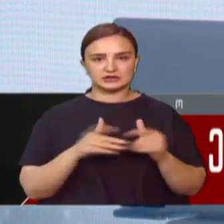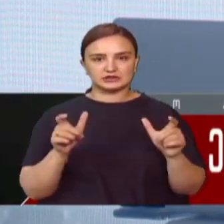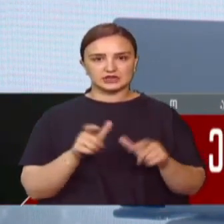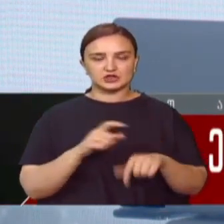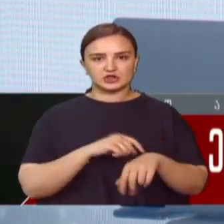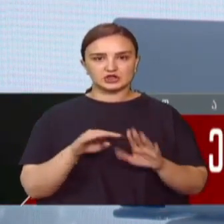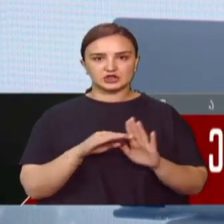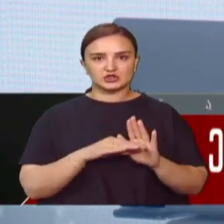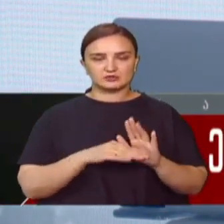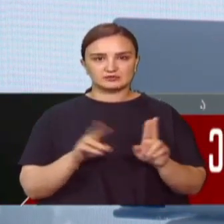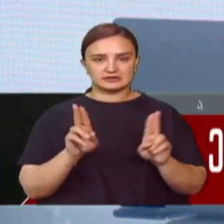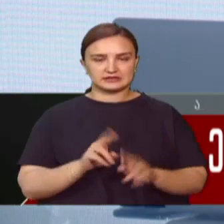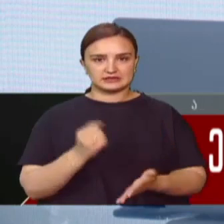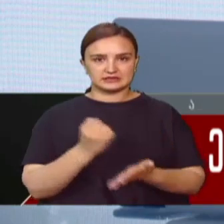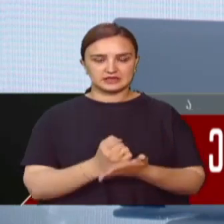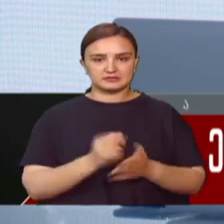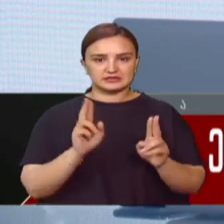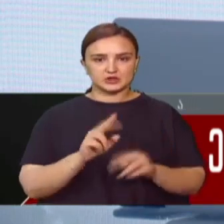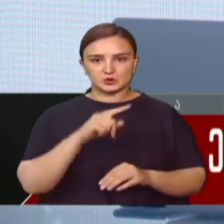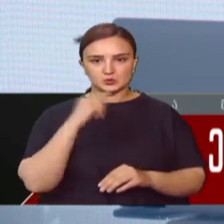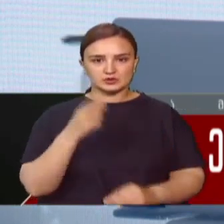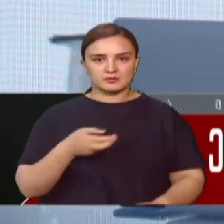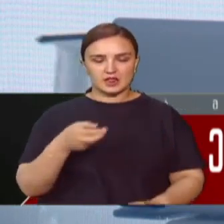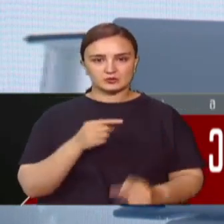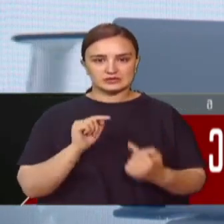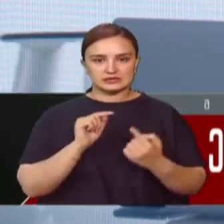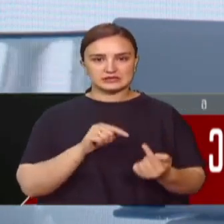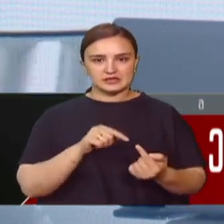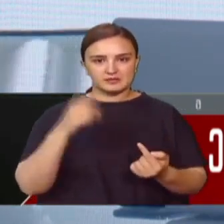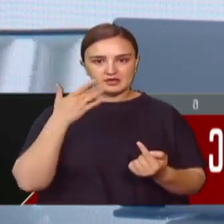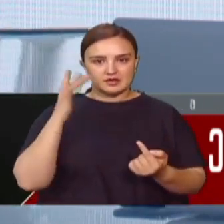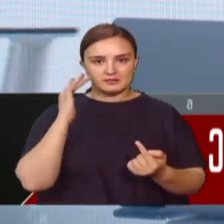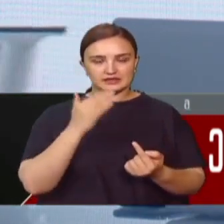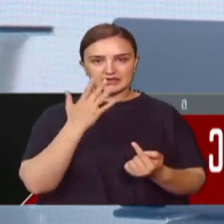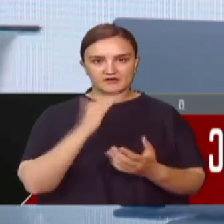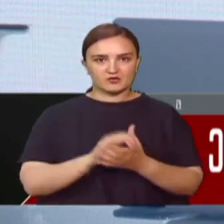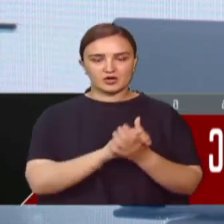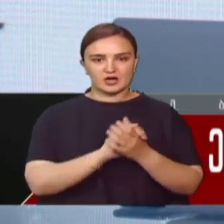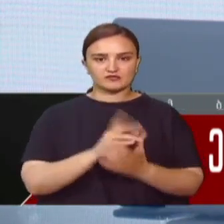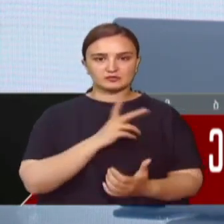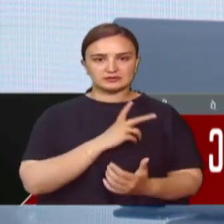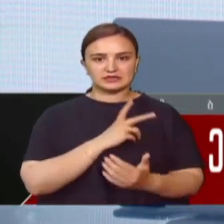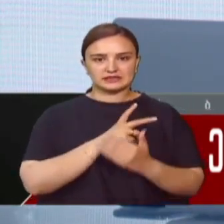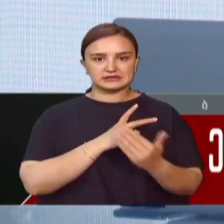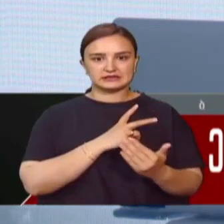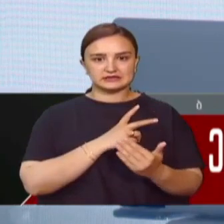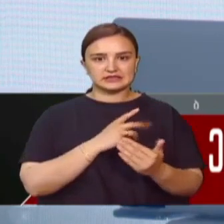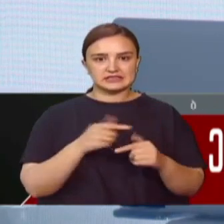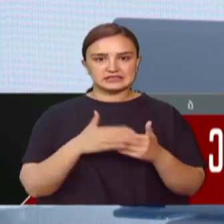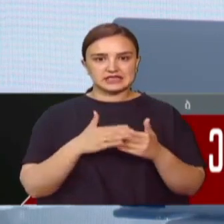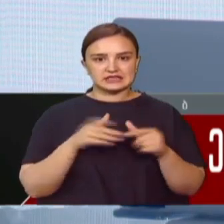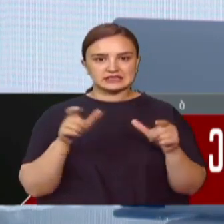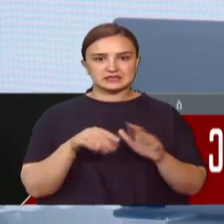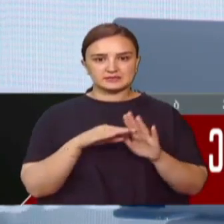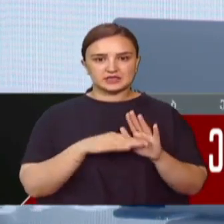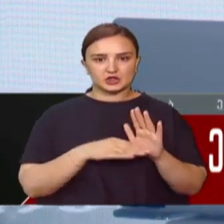რეჟიმის შესრულების წესი დაამტკიცა. წესი რუსეთისა და ბელარუსის წინააღმდეგ შეერთებული შტატების ევროკავშირისა და დიდი ბრიტანეთის მიერ დაწესებული სანქციების